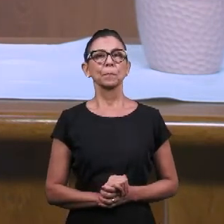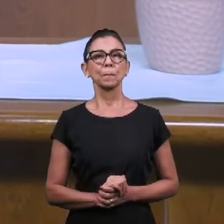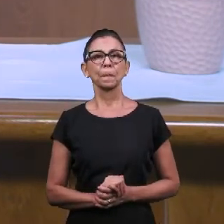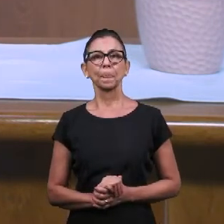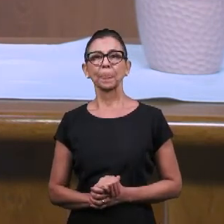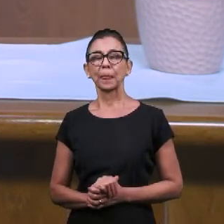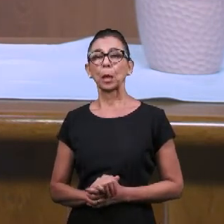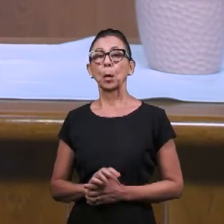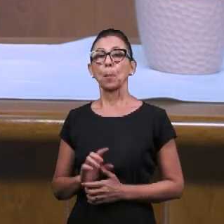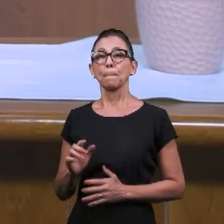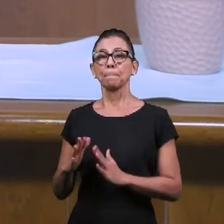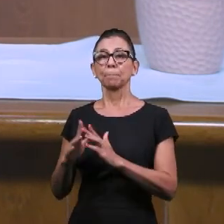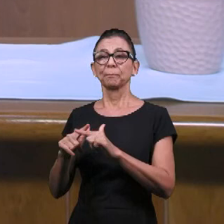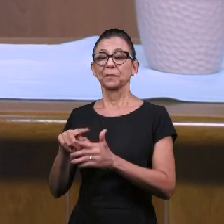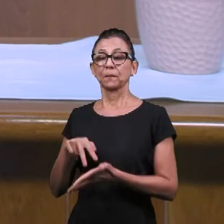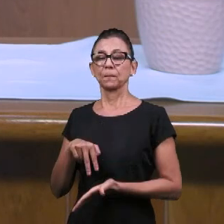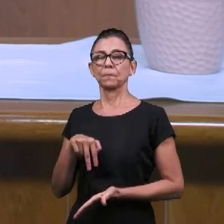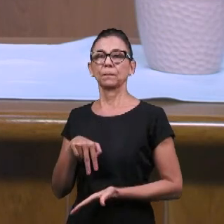время конца.